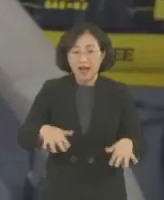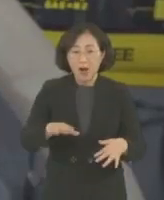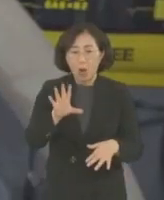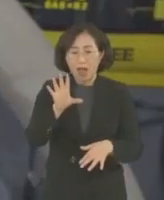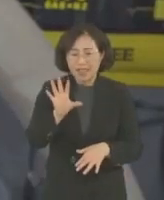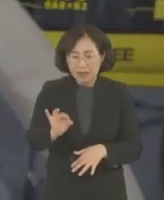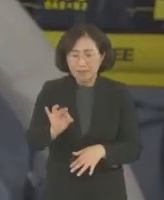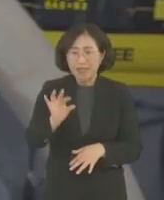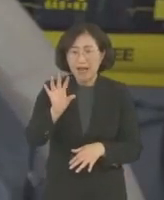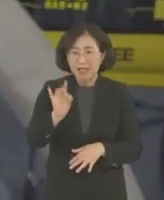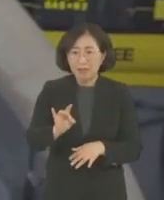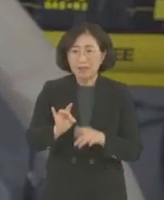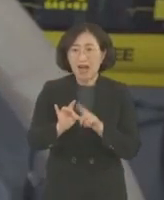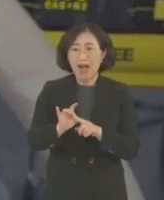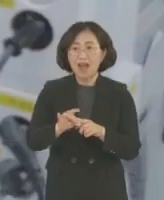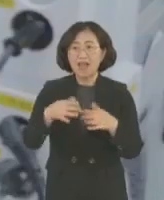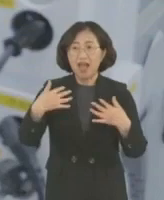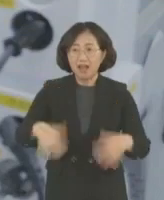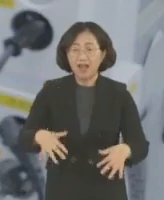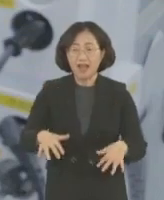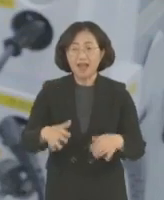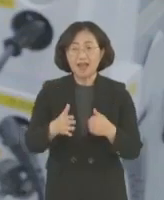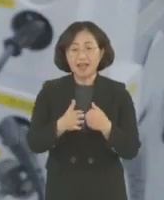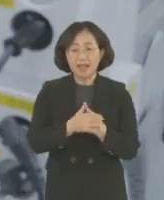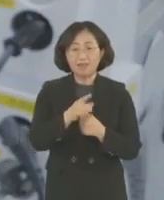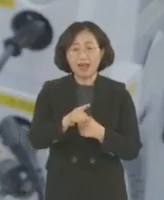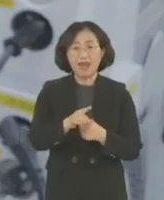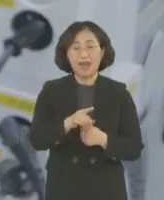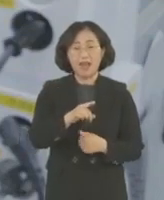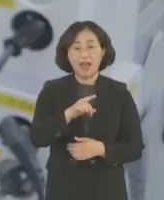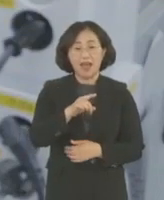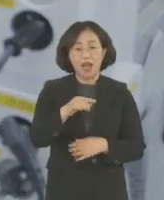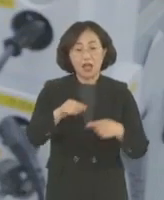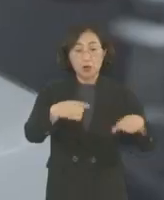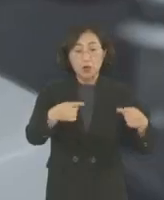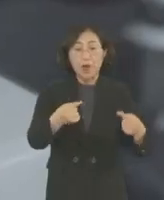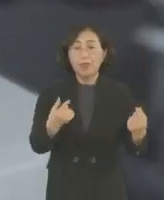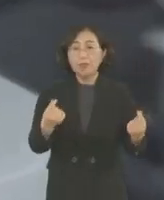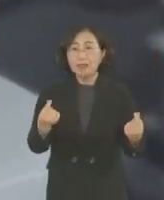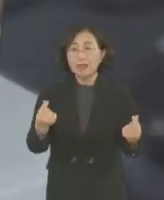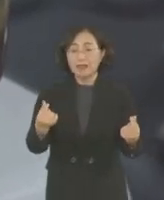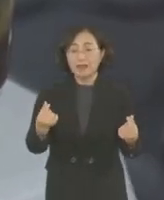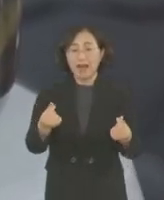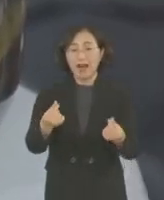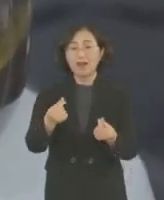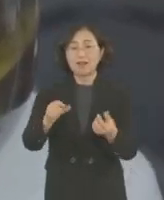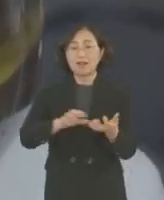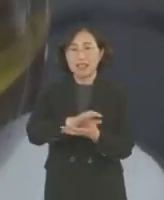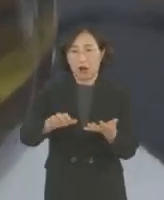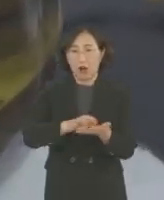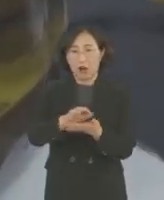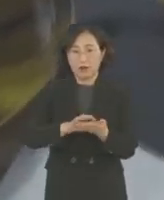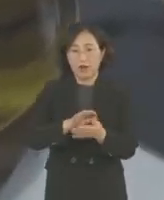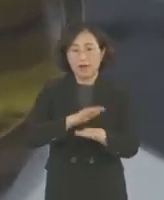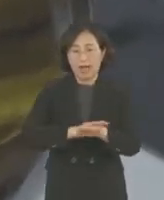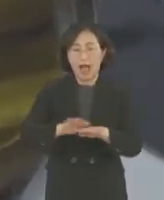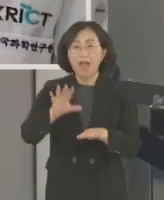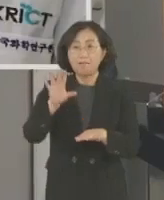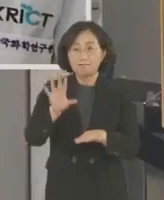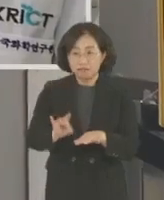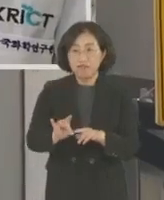접착력이 떨어지는데 종이에 주성분과 동일한 물질을 섞어 코팅제가 단단하고 빈틈없이 잘 붙게